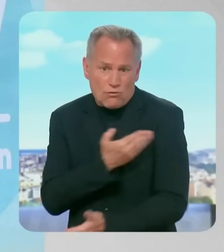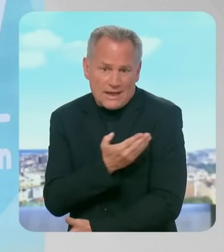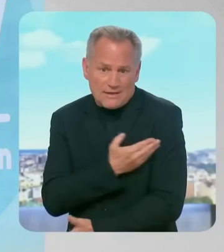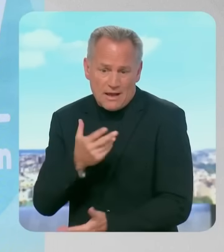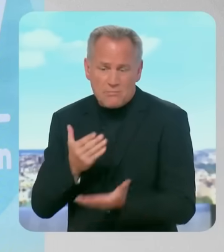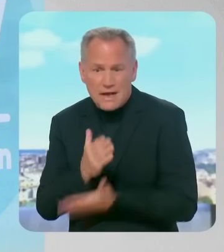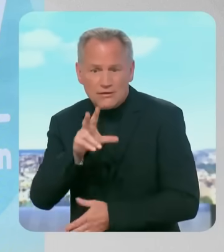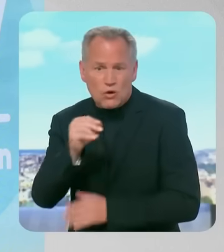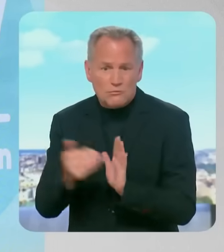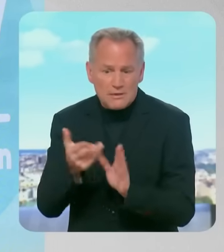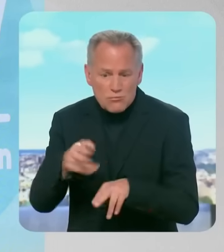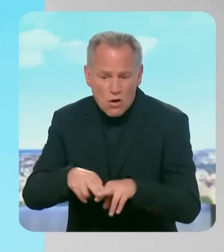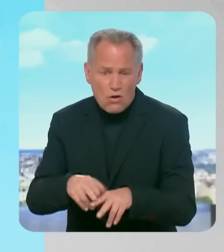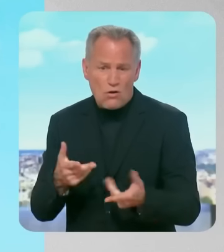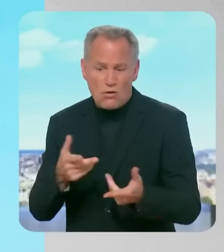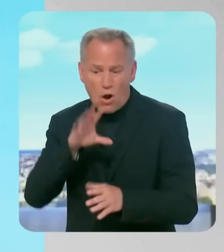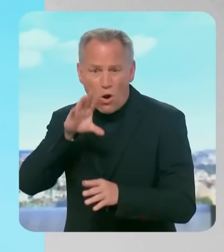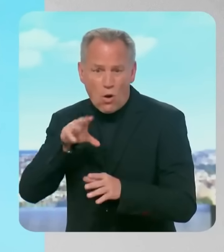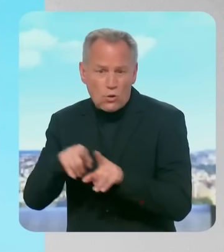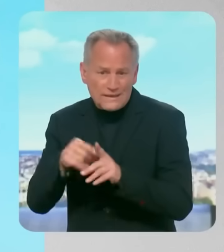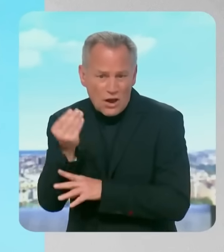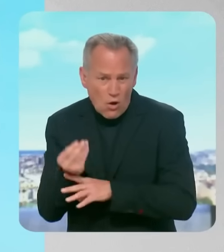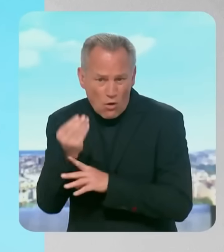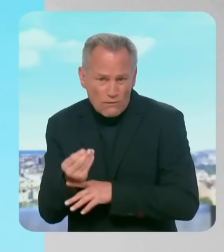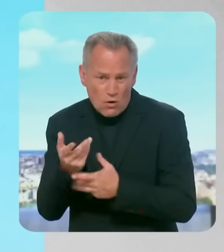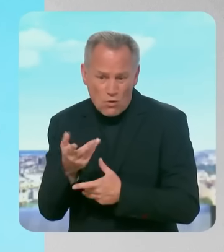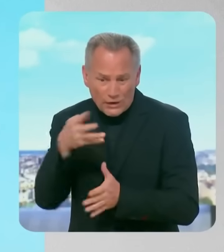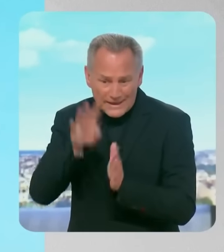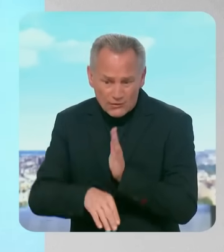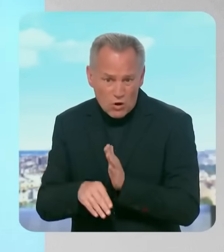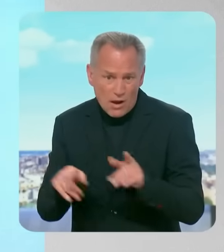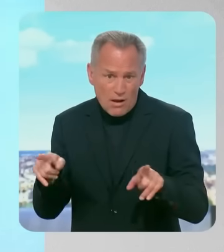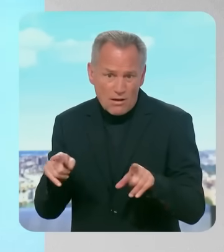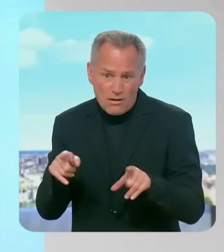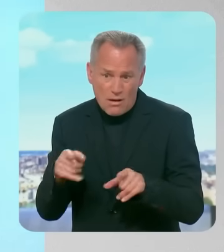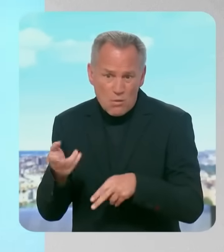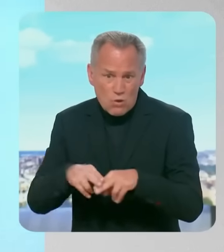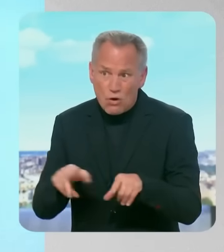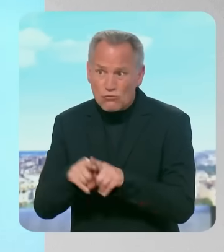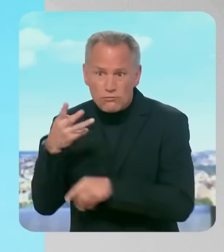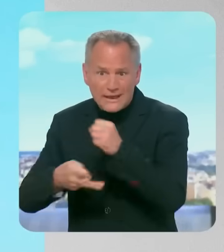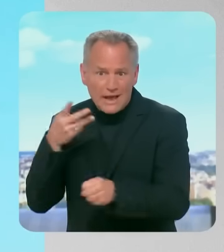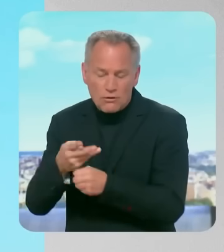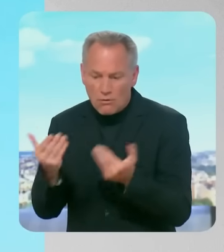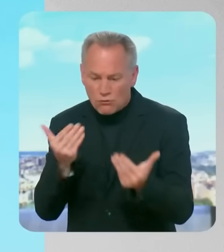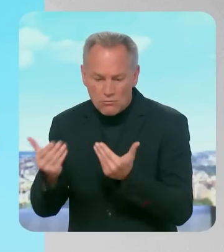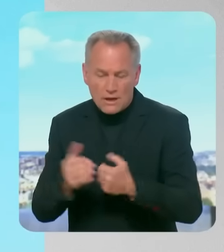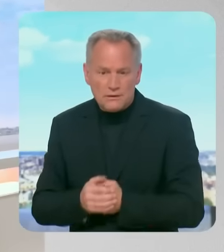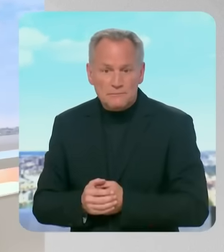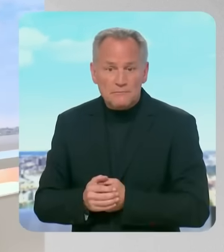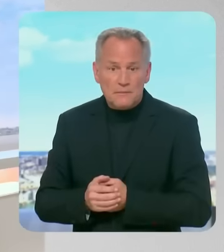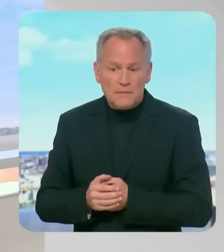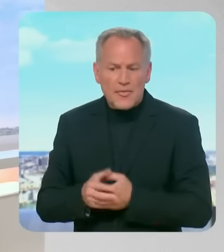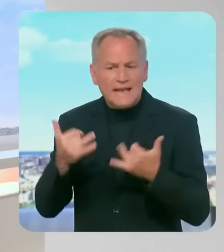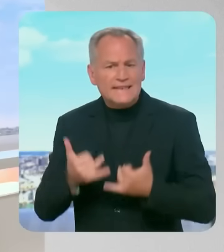morts et avec autant d'enfants morts en 4 mois qu'en 4 ans dans l'ensemble des conflits internationaux. Selon les chiffres palestiniens. Mais on n'a pas d'autres chiffres. En France, le